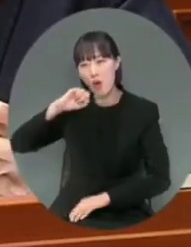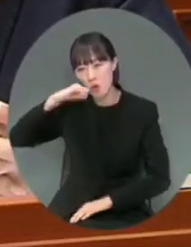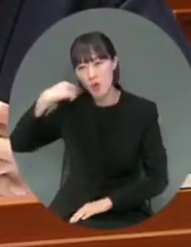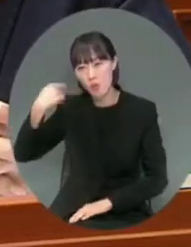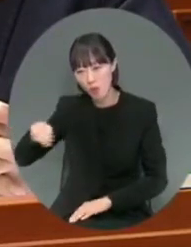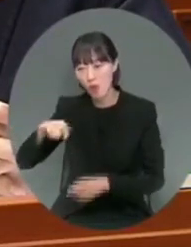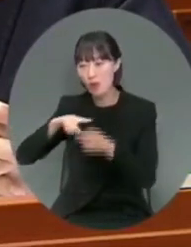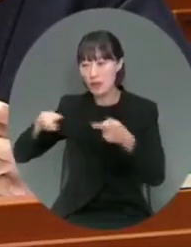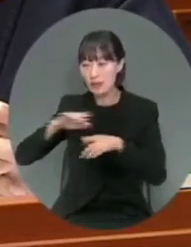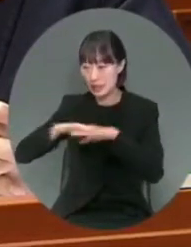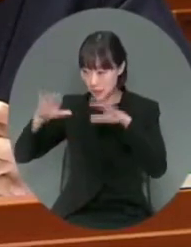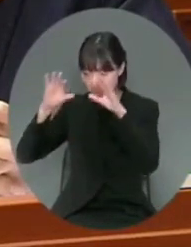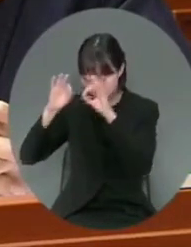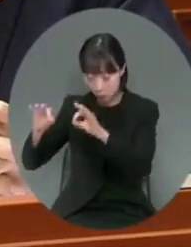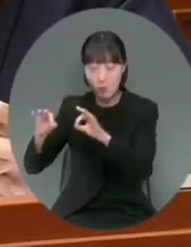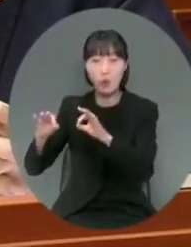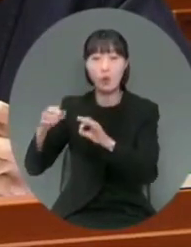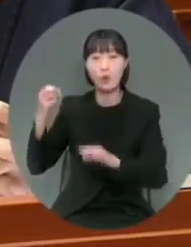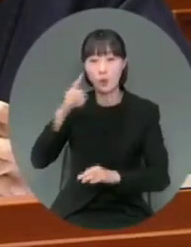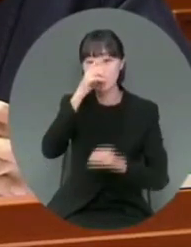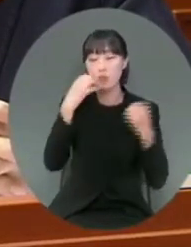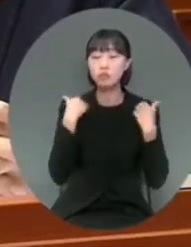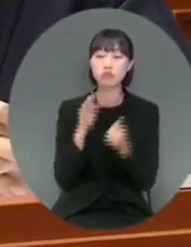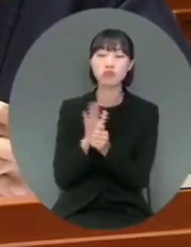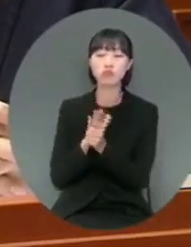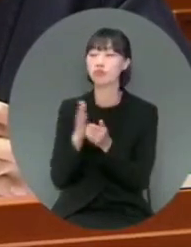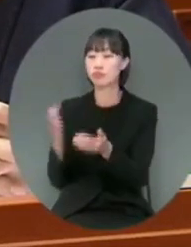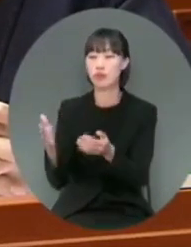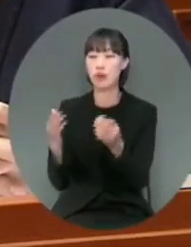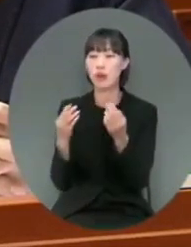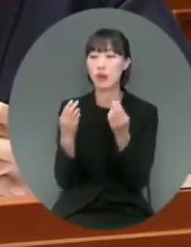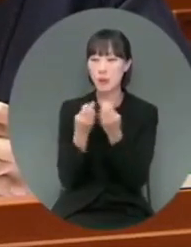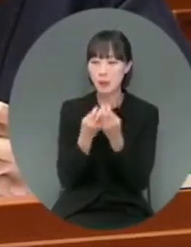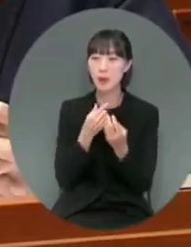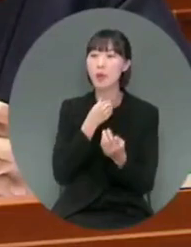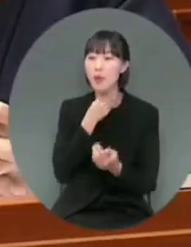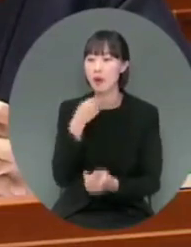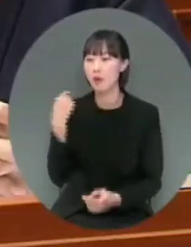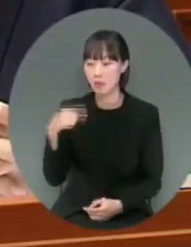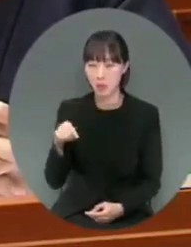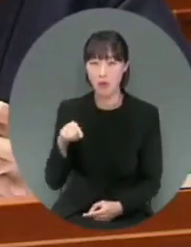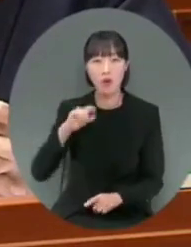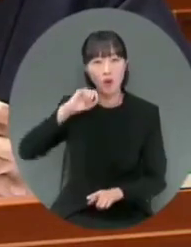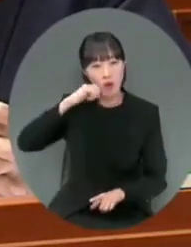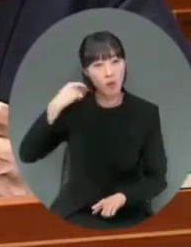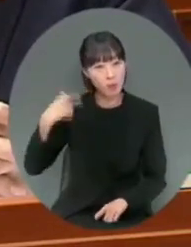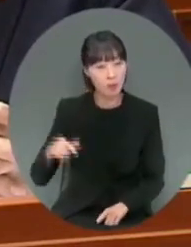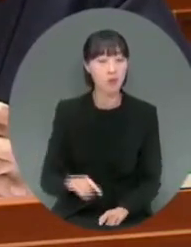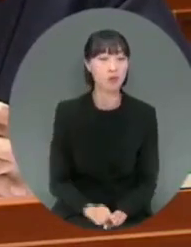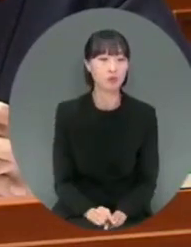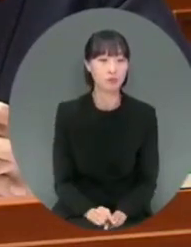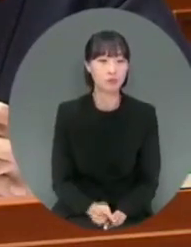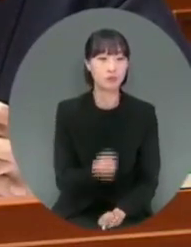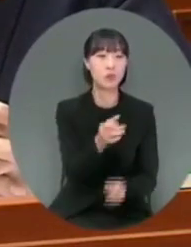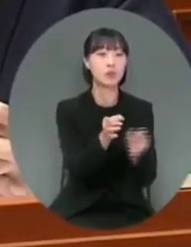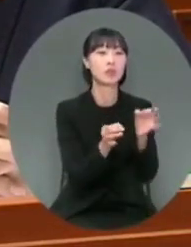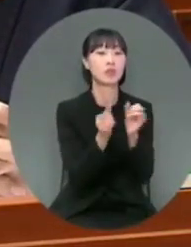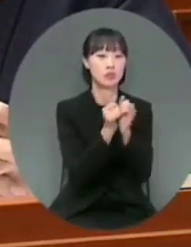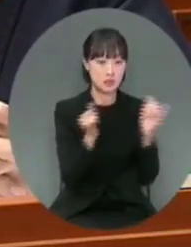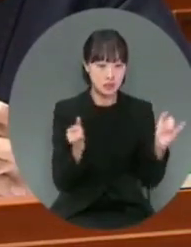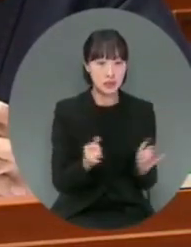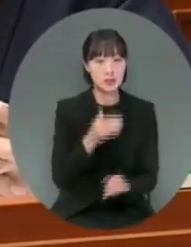과정에서 우리 정부가 도와줘야 될 점은 무엇인지, 그렇게 그러면 어려운 무엇이었는지 이런 소상공인